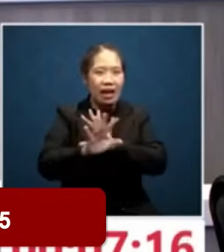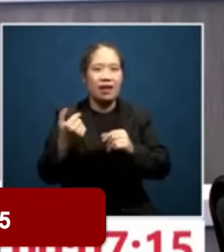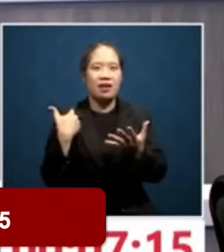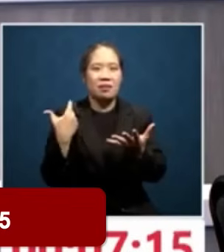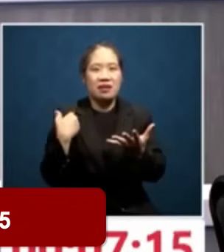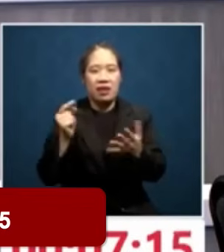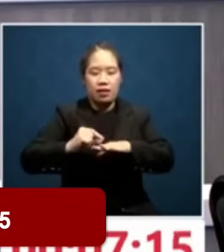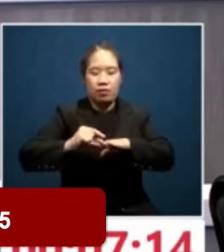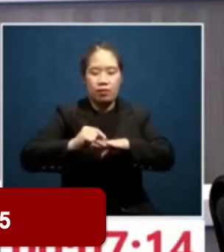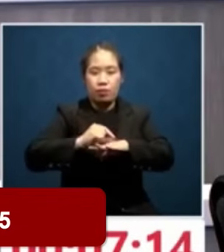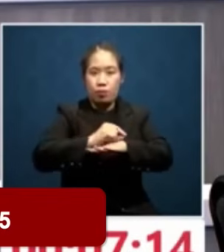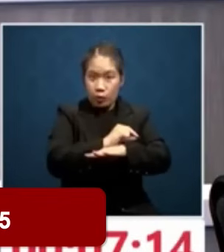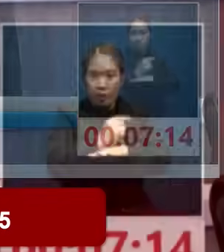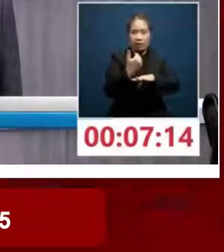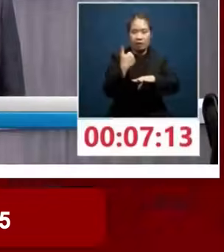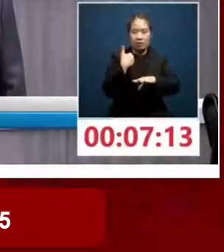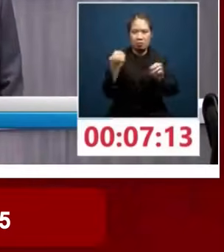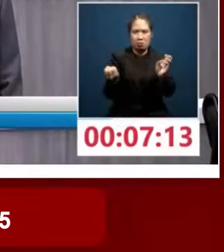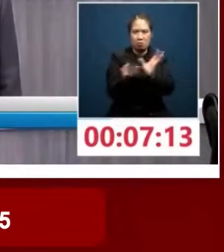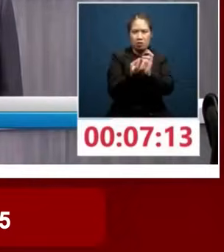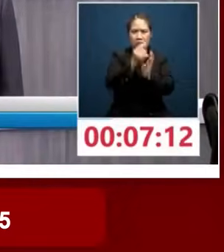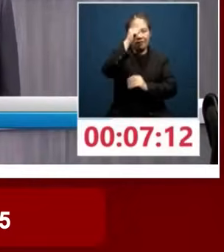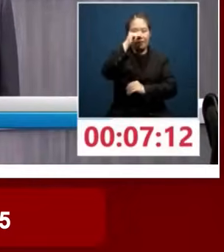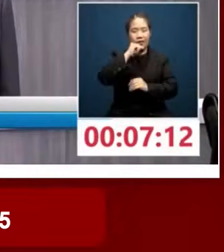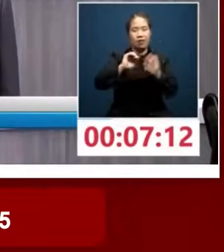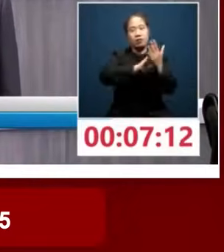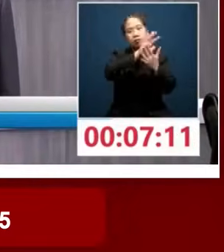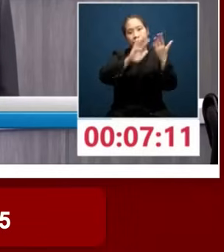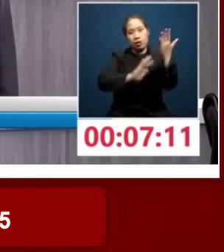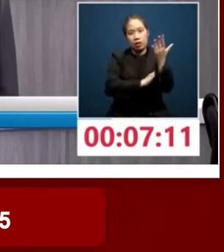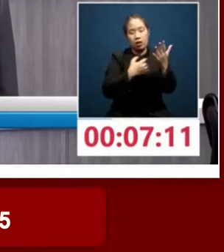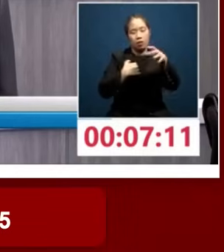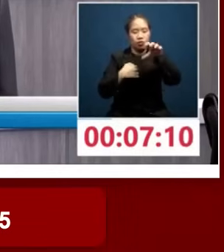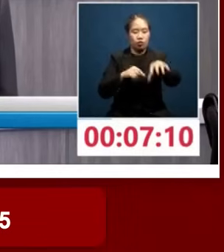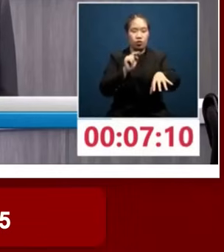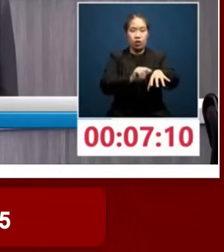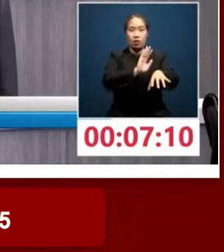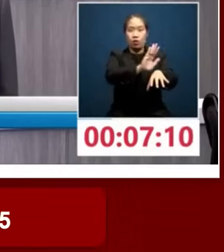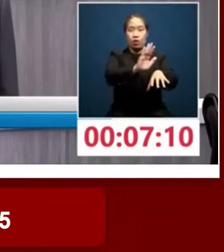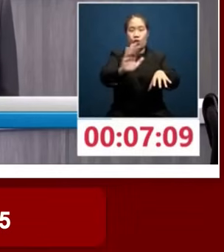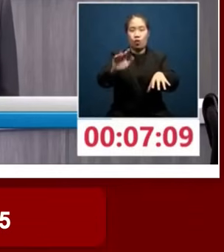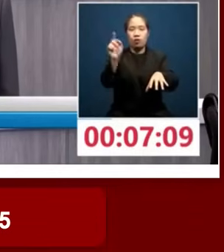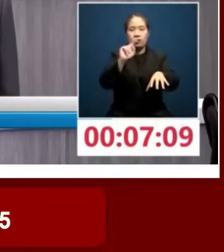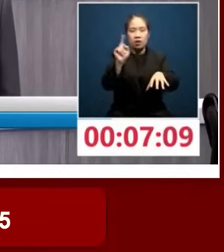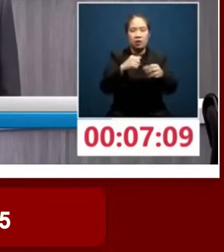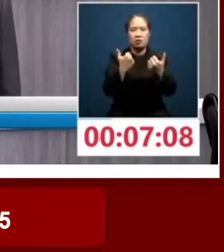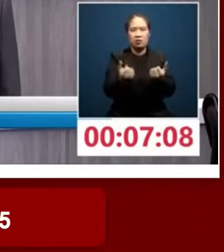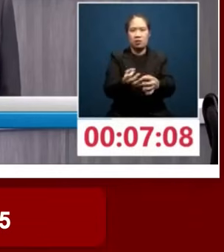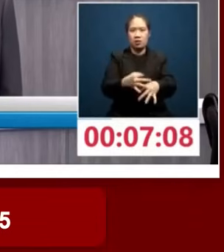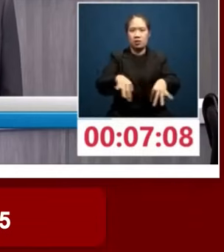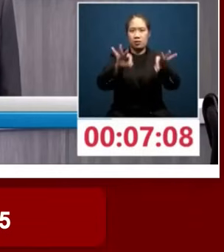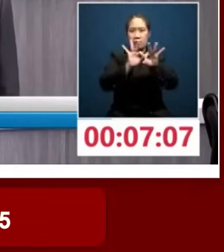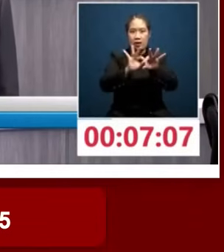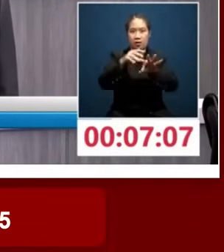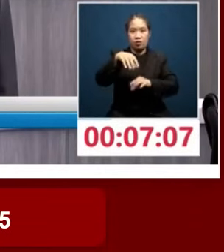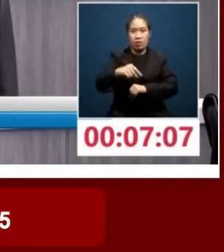ำให้คนเนี่ยครับเลิกทุจริตนะครับการทุจริตที่มากขึ้นมากขึ้นทุกปีต่อปีนะครับจน